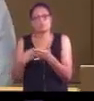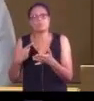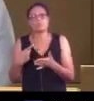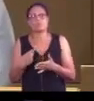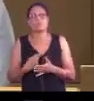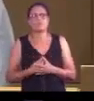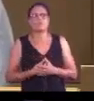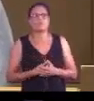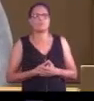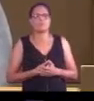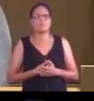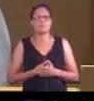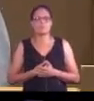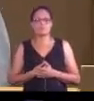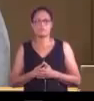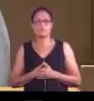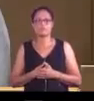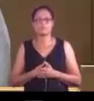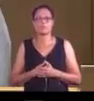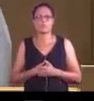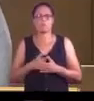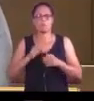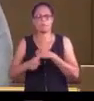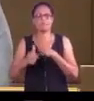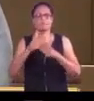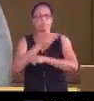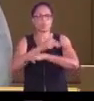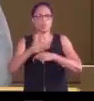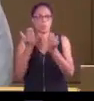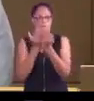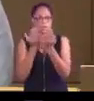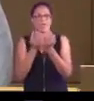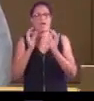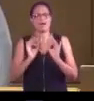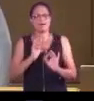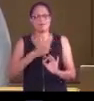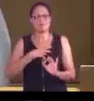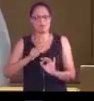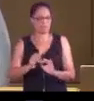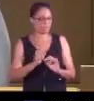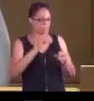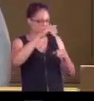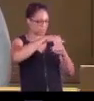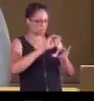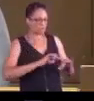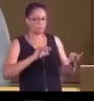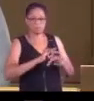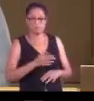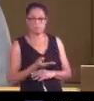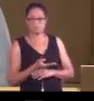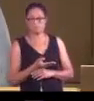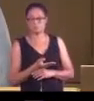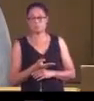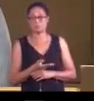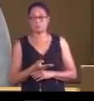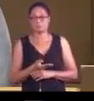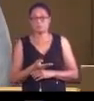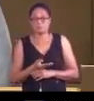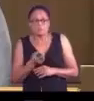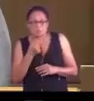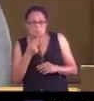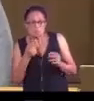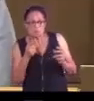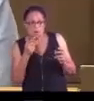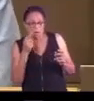pour avoir finalement un bureau d'études. Ça y est, c'est en cours, mais on n'en parle pas. On parle à peine de schéma d'irrigation. Je